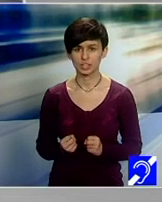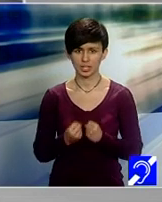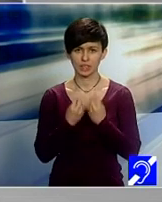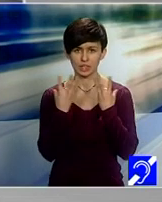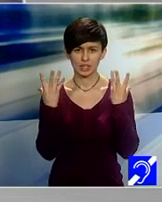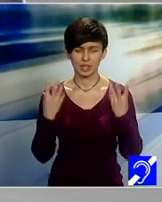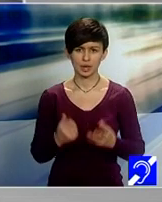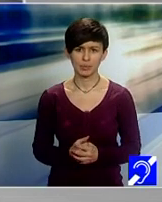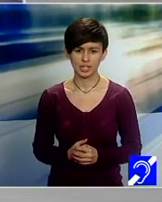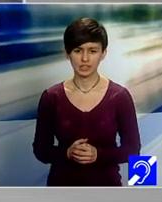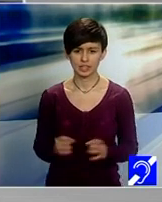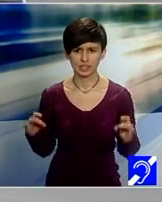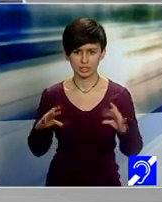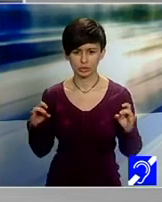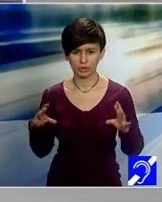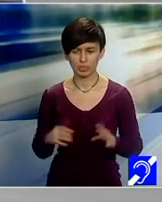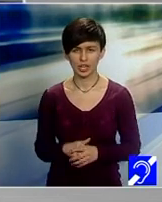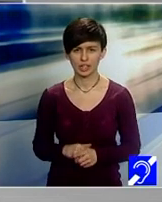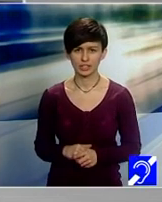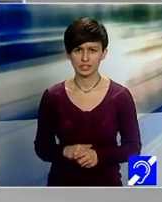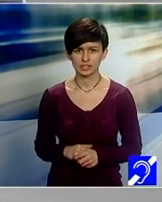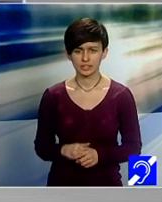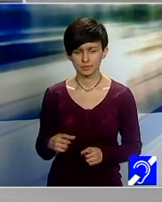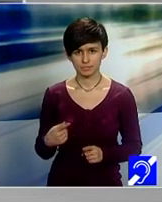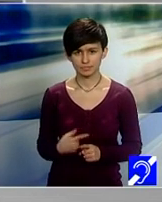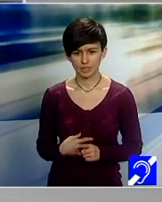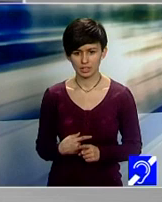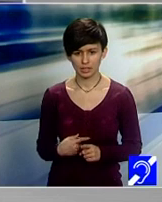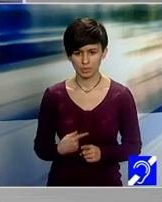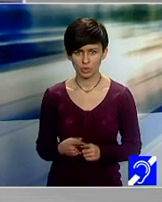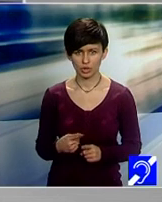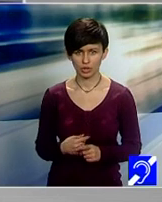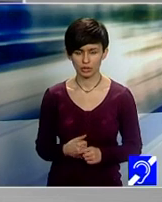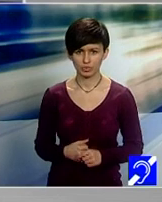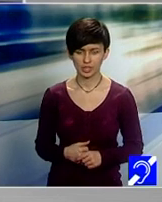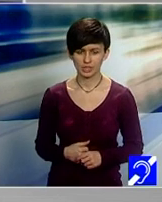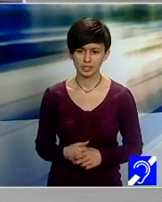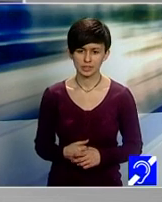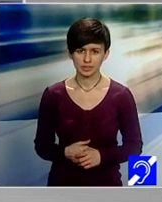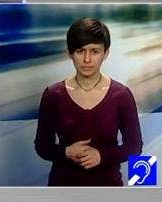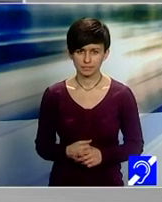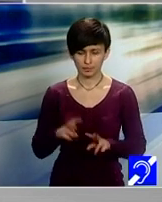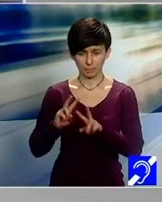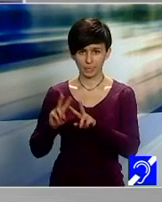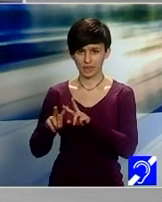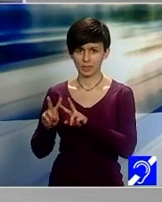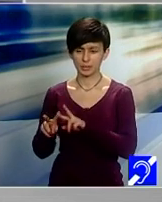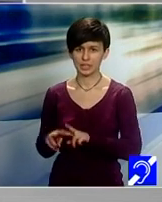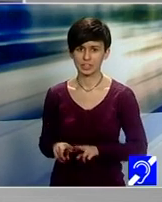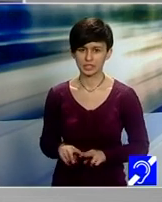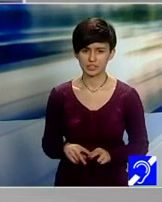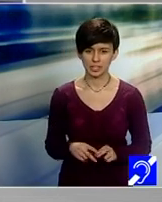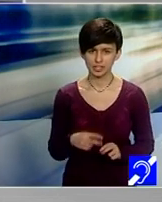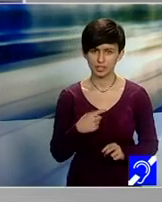dovleac, floarea soarelui, păstârnac, morcov. Pe website-ul nostru ecoruralis.ro puteți